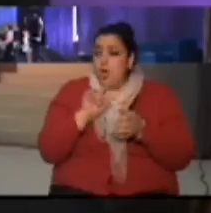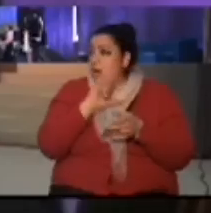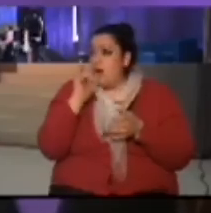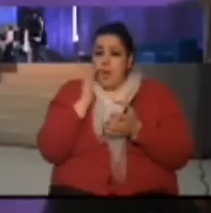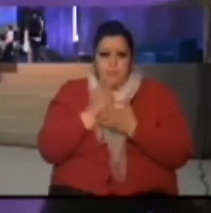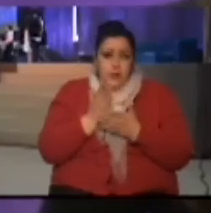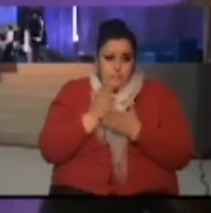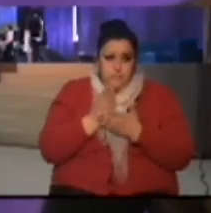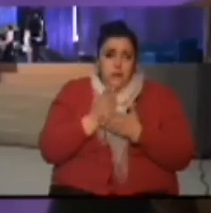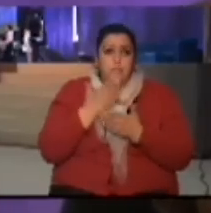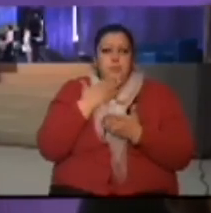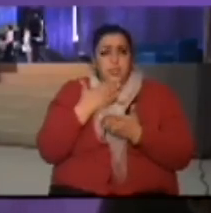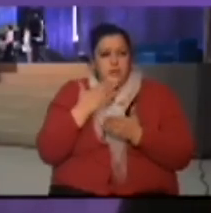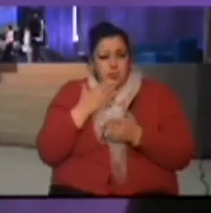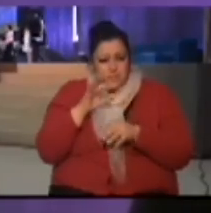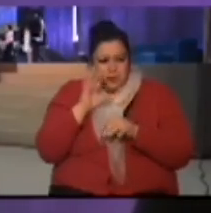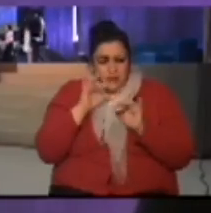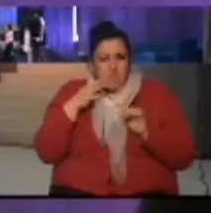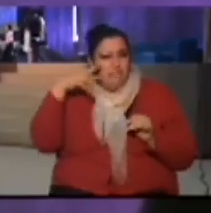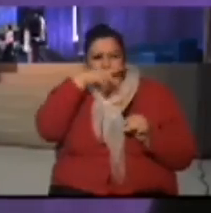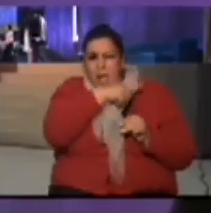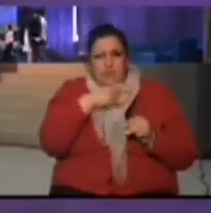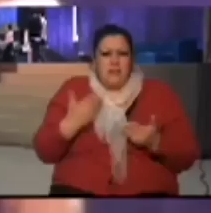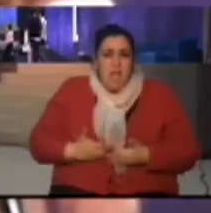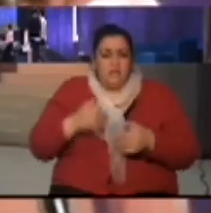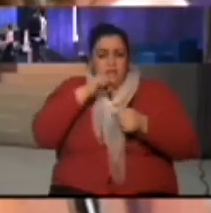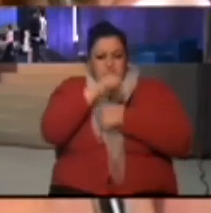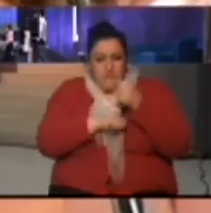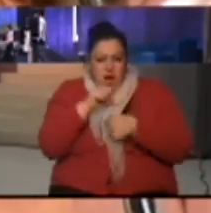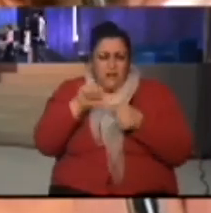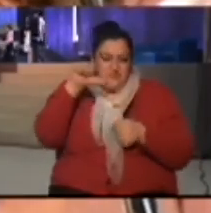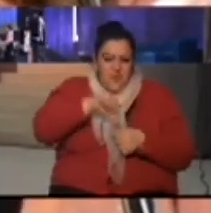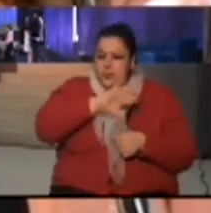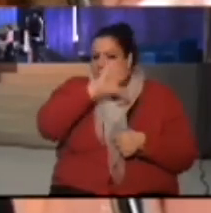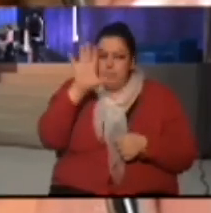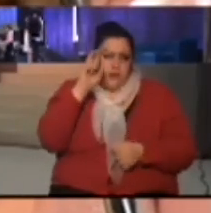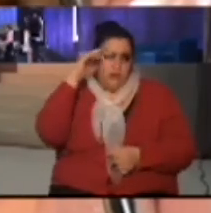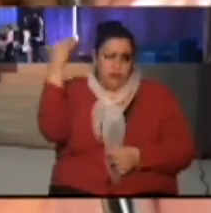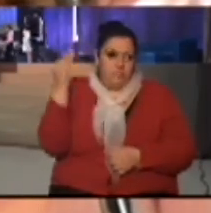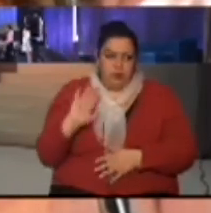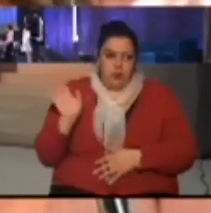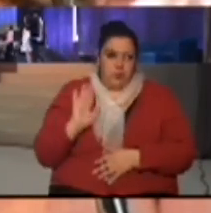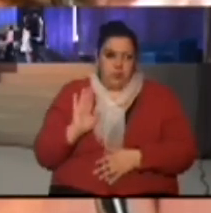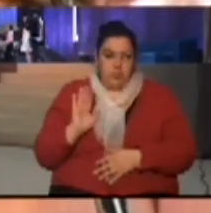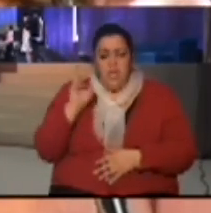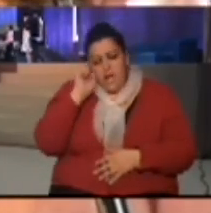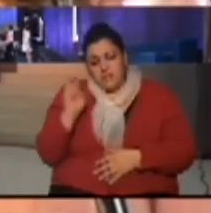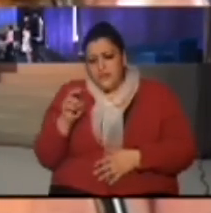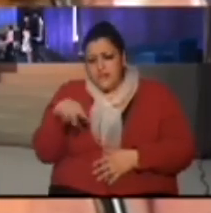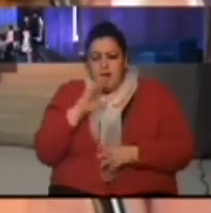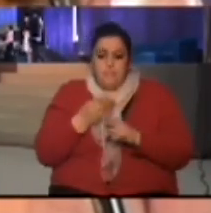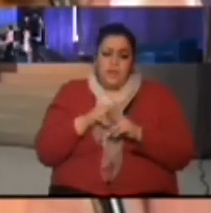մեր դառը, մեր սևը, մեր չարը, որ կա, դա Աստծունը չի։ Աստված ամեն ինչ շատ գեղեցիկ ու լավ